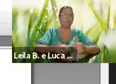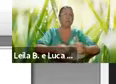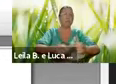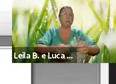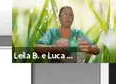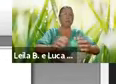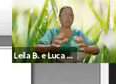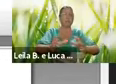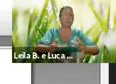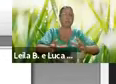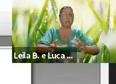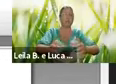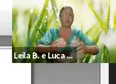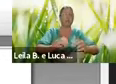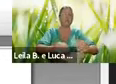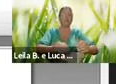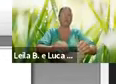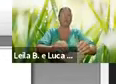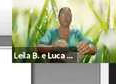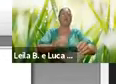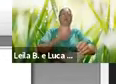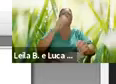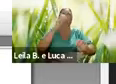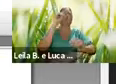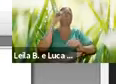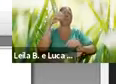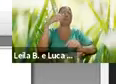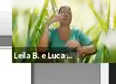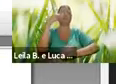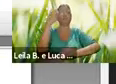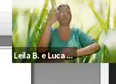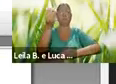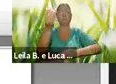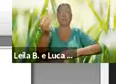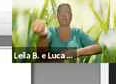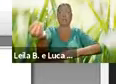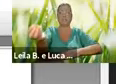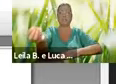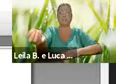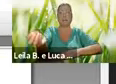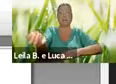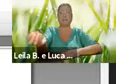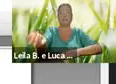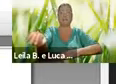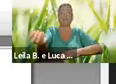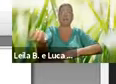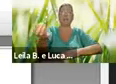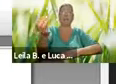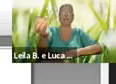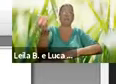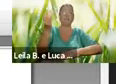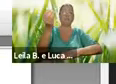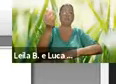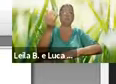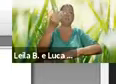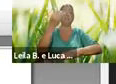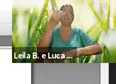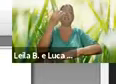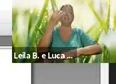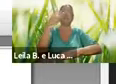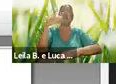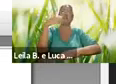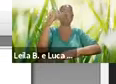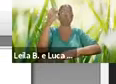imprimendogli loro piccole sfumature. Ossia, Clementino ha fatto la preghiera iniziale e Raul